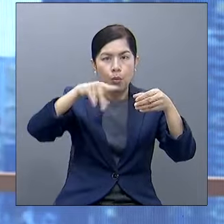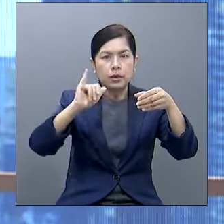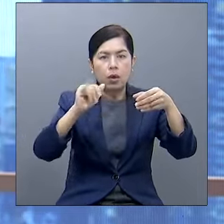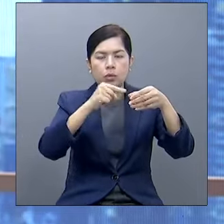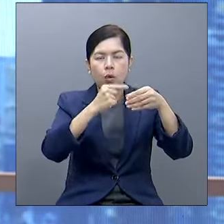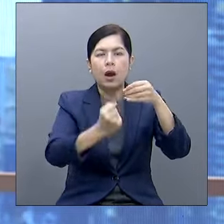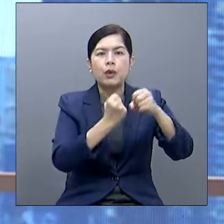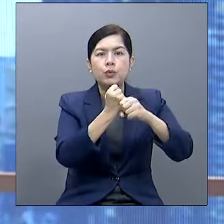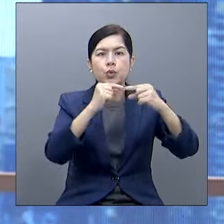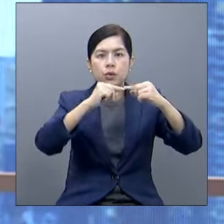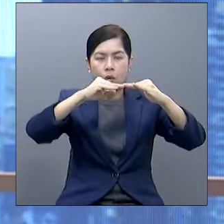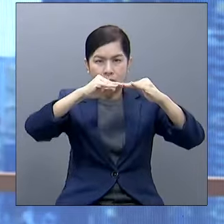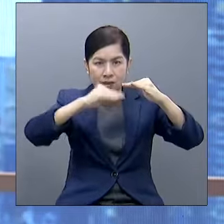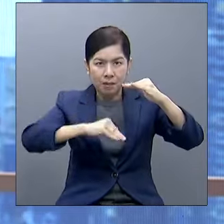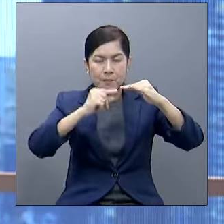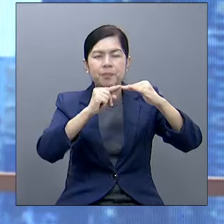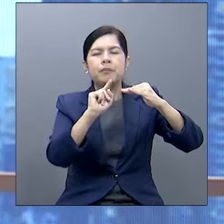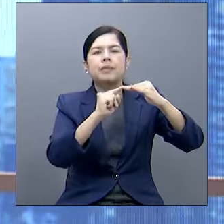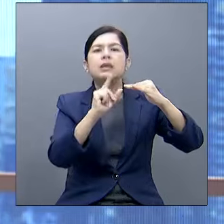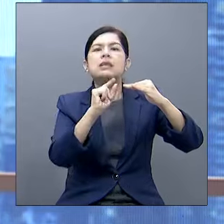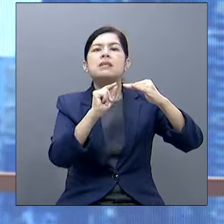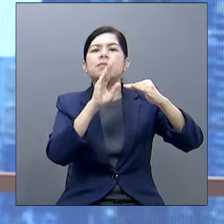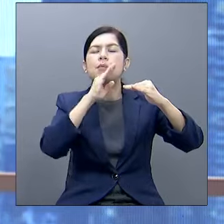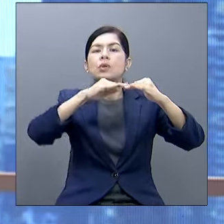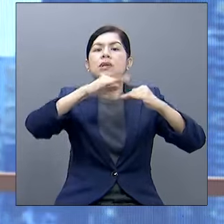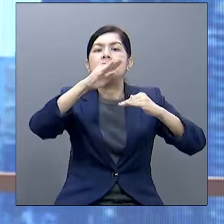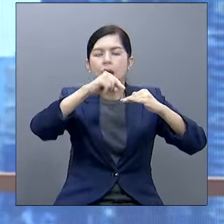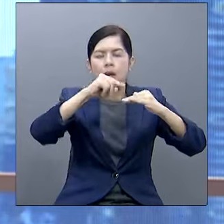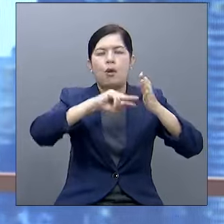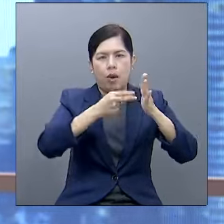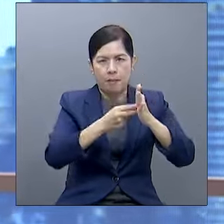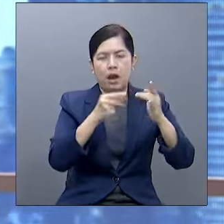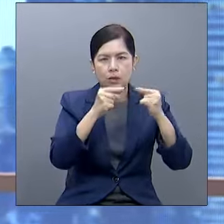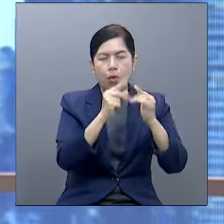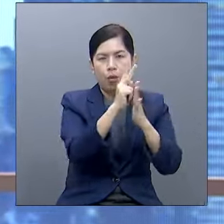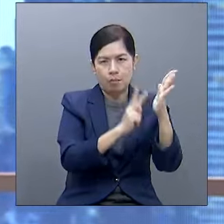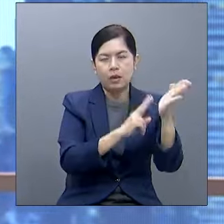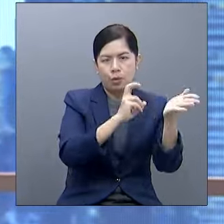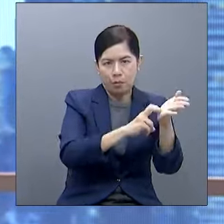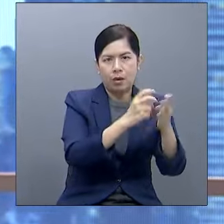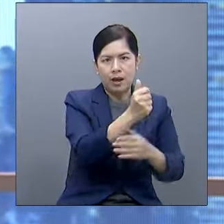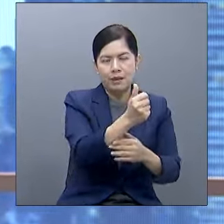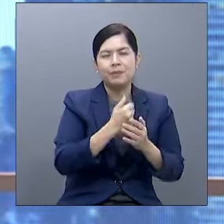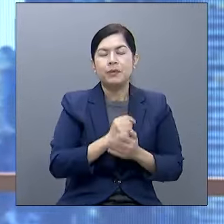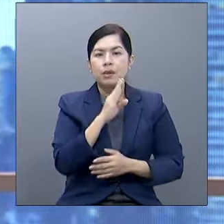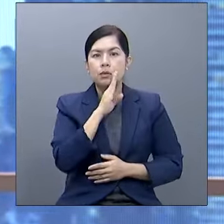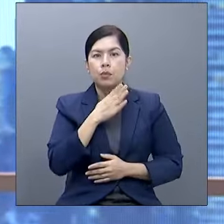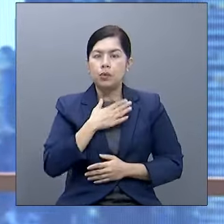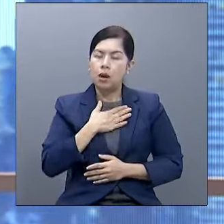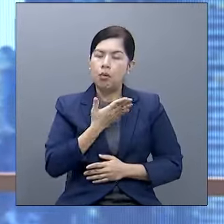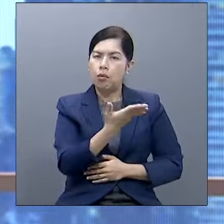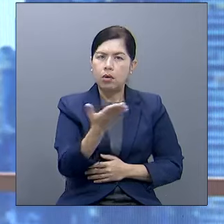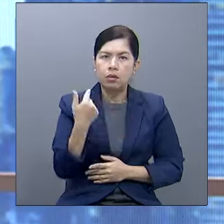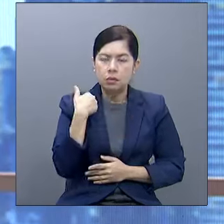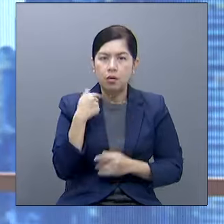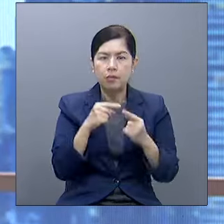ครับถ้าเกิน20ปีตั้งแต่20ปีขึ้นไปเนี่ยนะครับเขาเรียกว่าเป็นผู้ที่บรรลุนิติภาวะอันนี้ความหมายคือว่าถ้าคุณจะทำอะไรนะครับหมายถึงว่าทำธุ